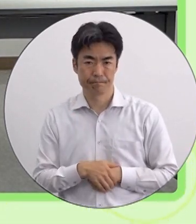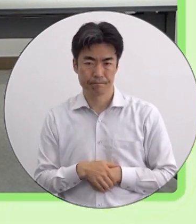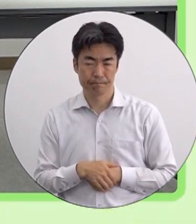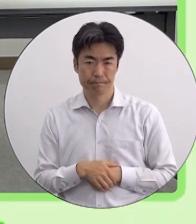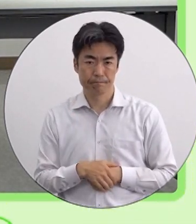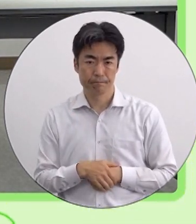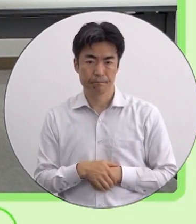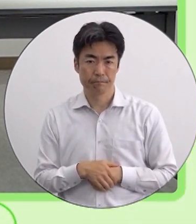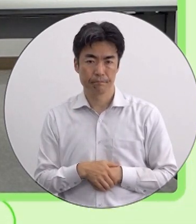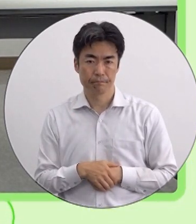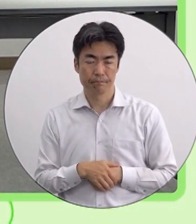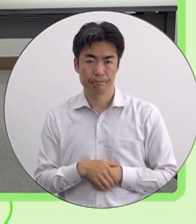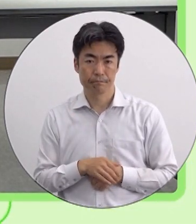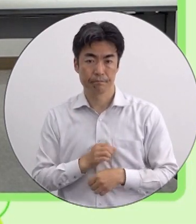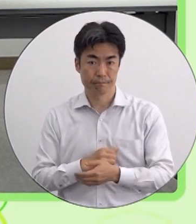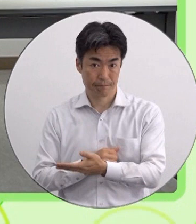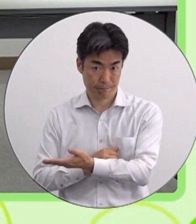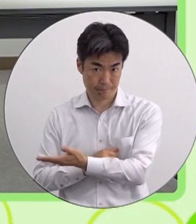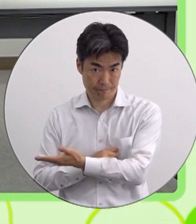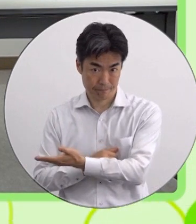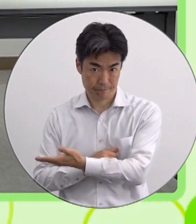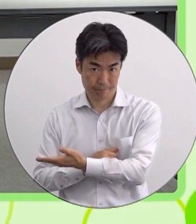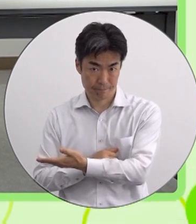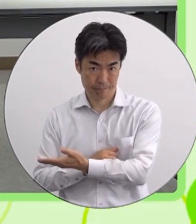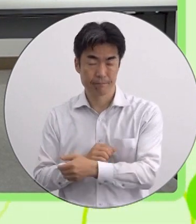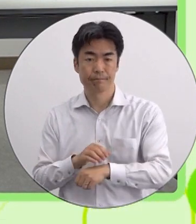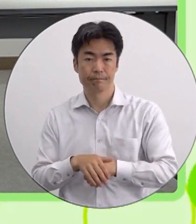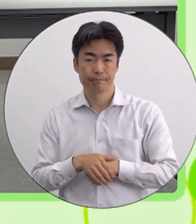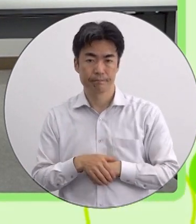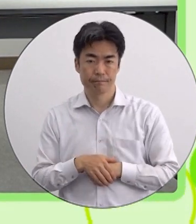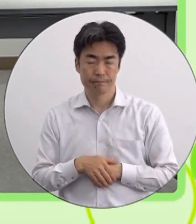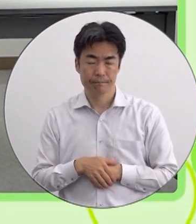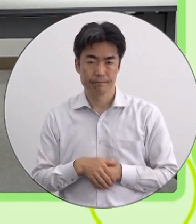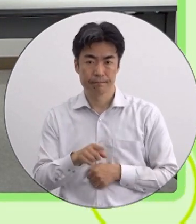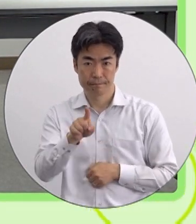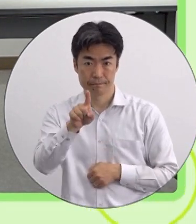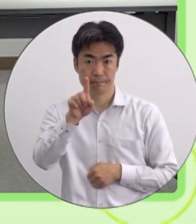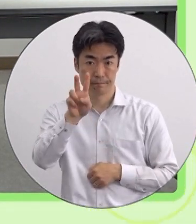1,2,3,4,5。 ゆっくり右後ろに胸を開きます。